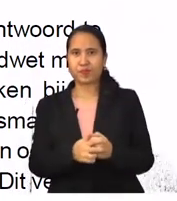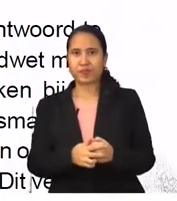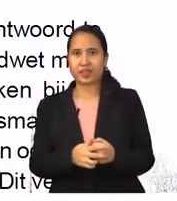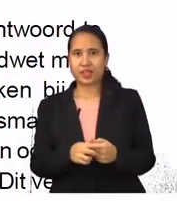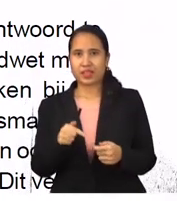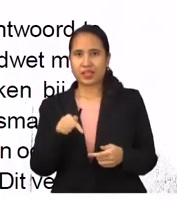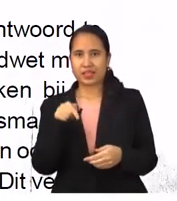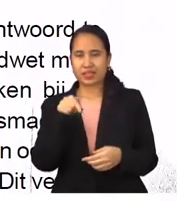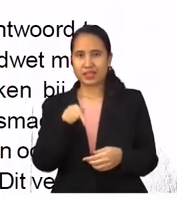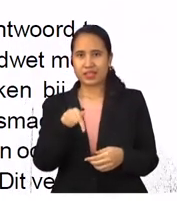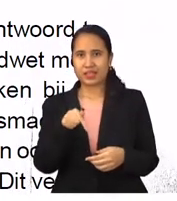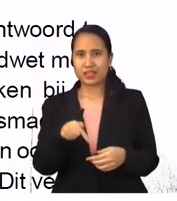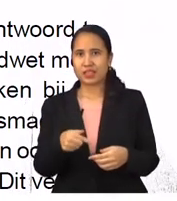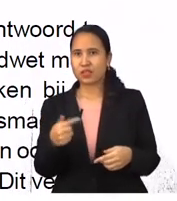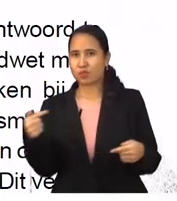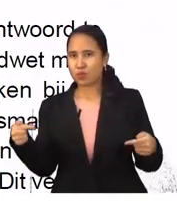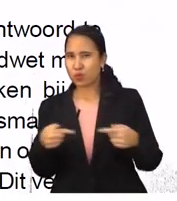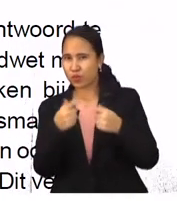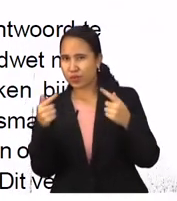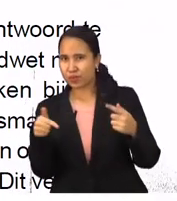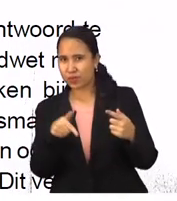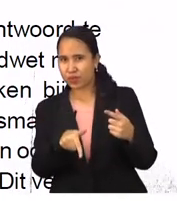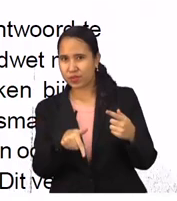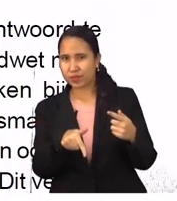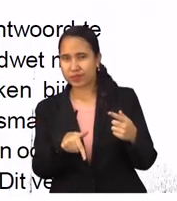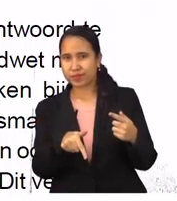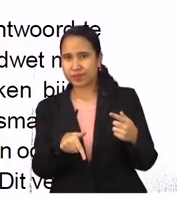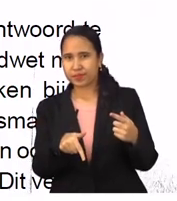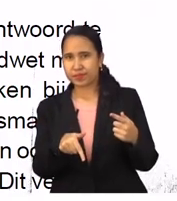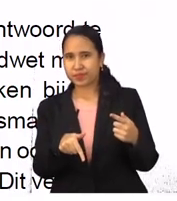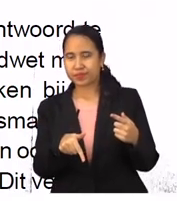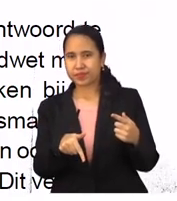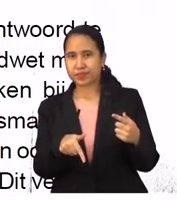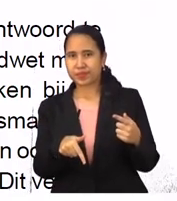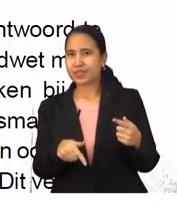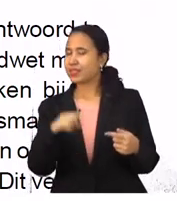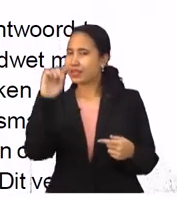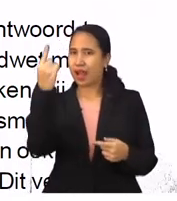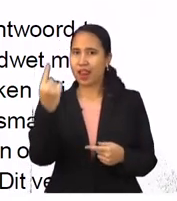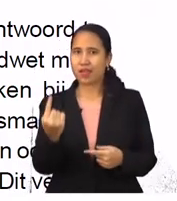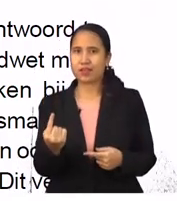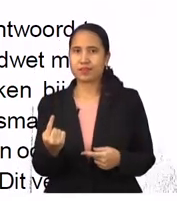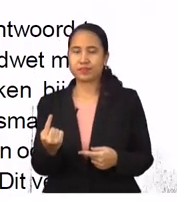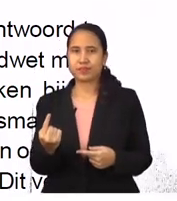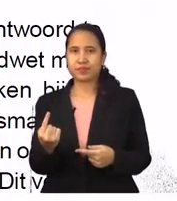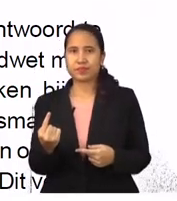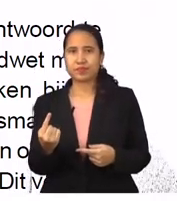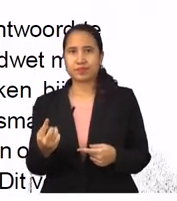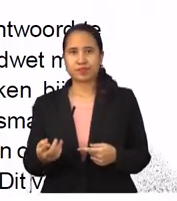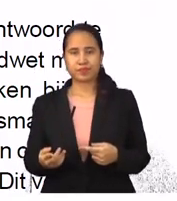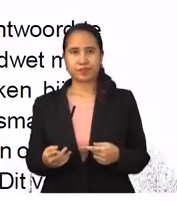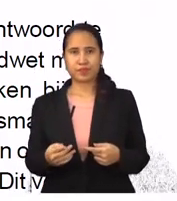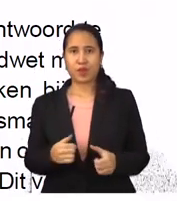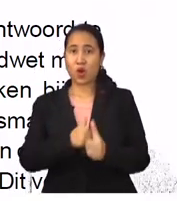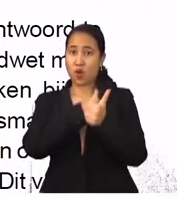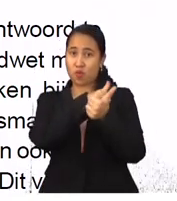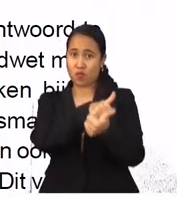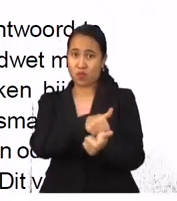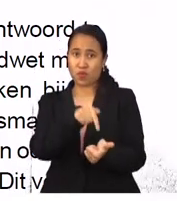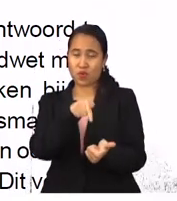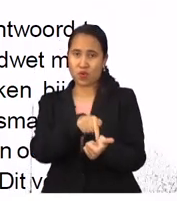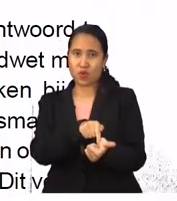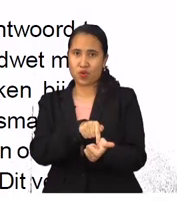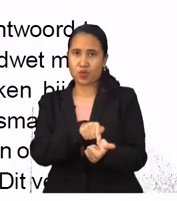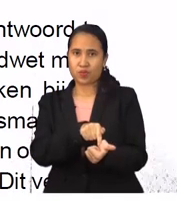artikel 131 lid 3 van de grondwet staat volgens het Hof niet op zichzelf, maar heeft wat de gevolgen betreft